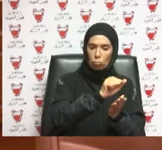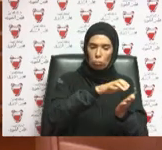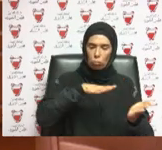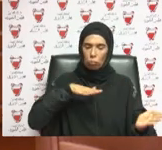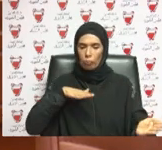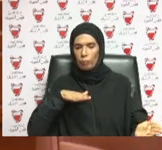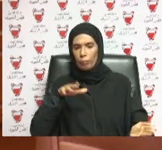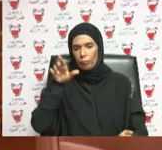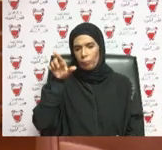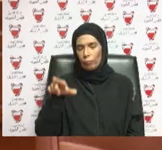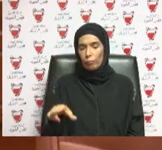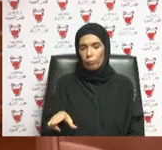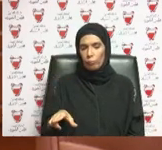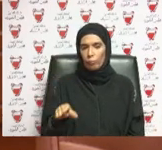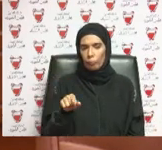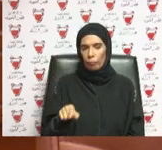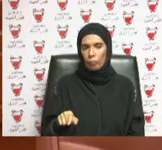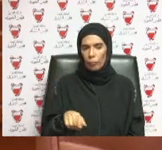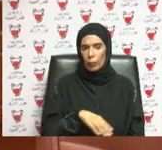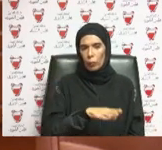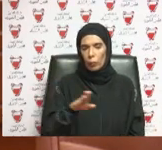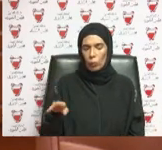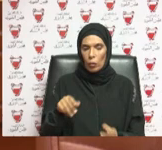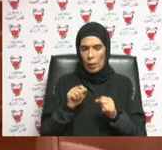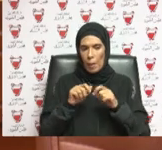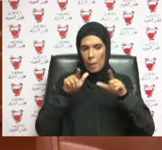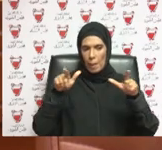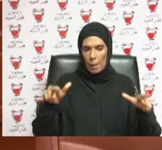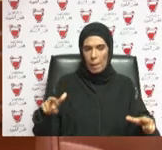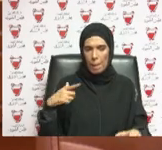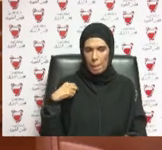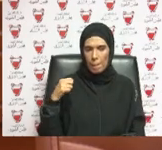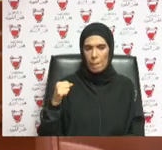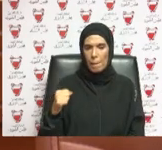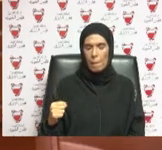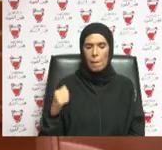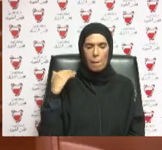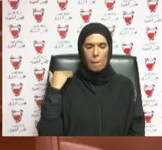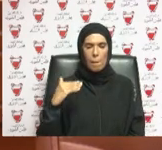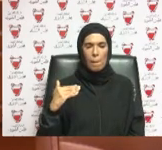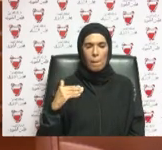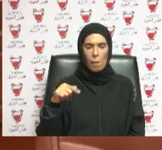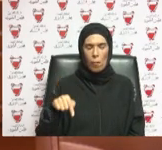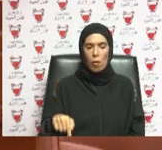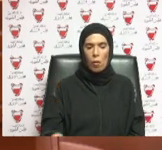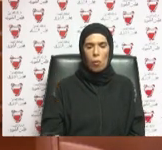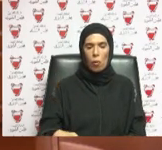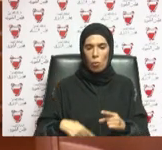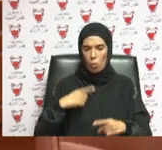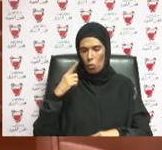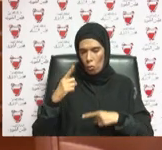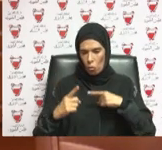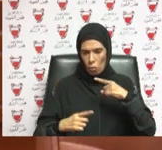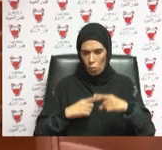شخصية تتمتع بكاريزما وحضور لافت. فكان العزم والحزم والتواضع والتواصل من صفات